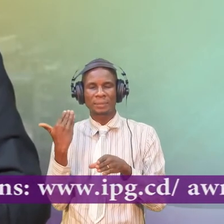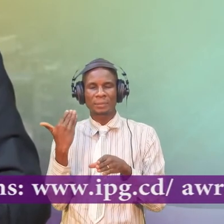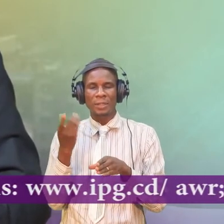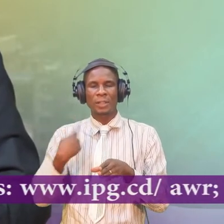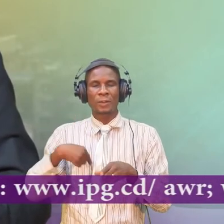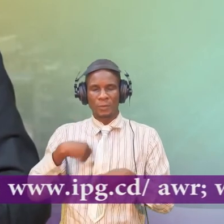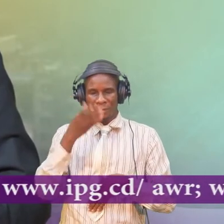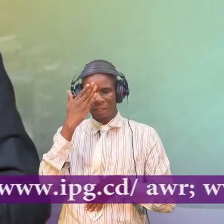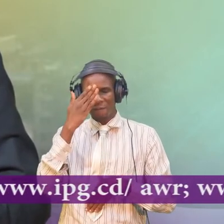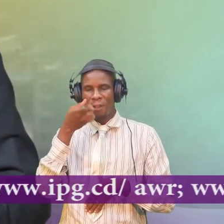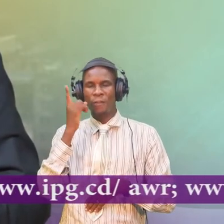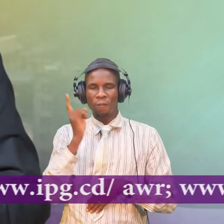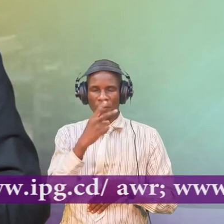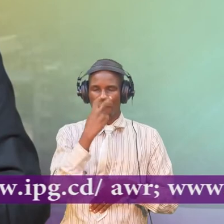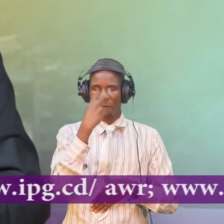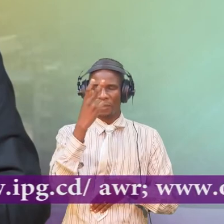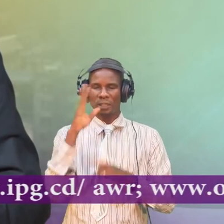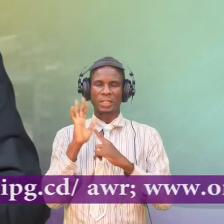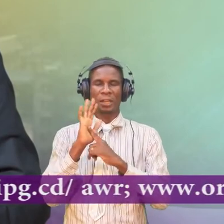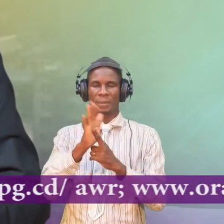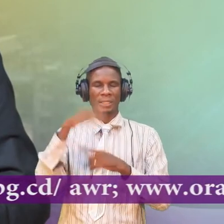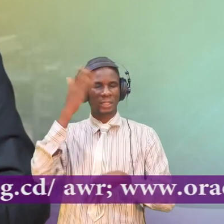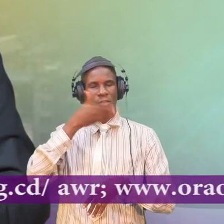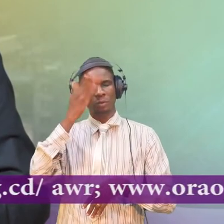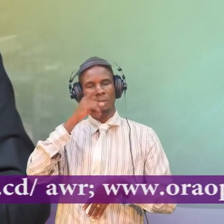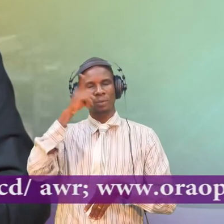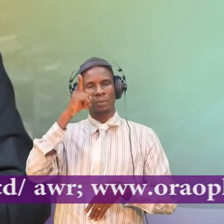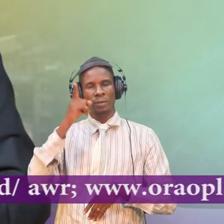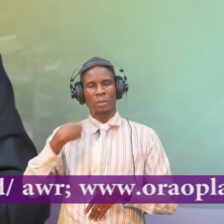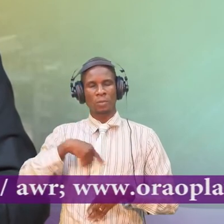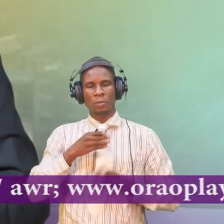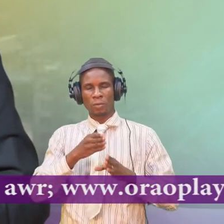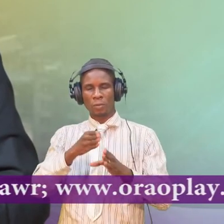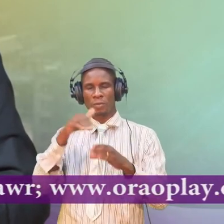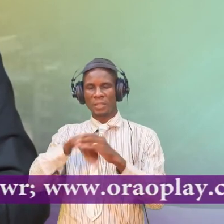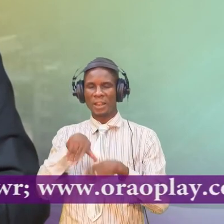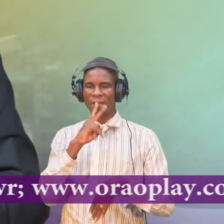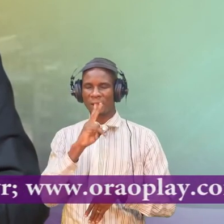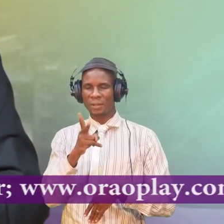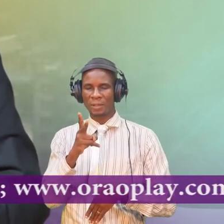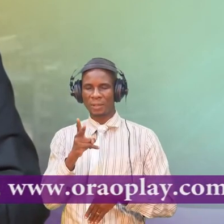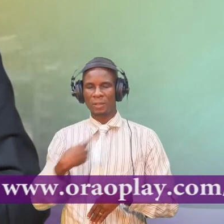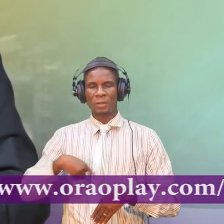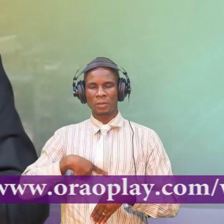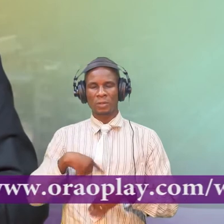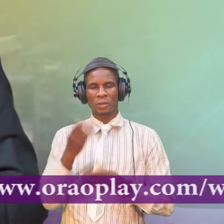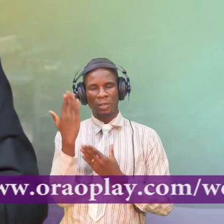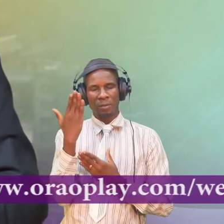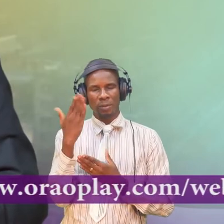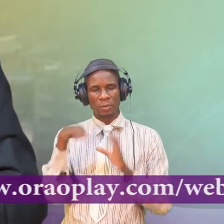Roho wako aendelee kufanya kazi kama alivyofanya siku zilizopita, atuongoze katika